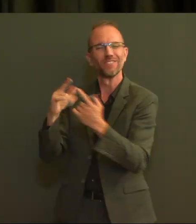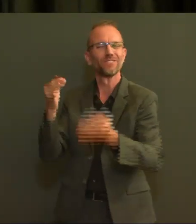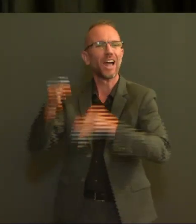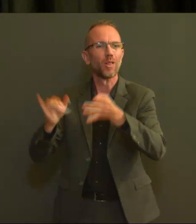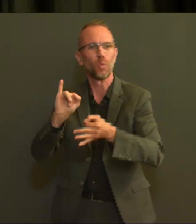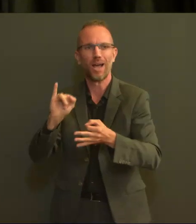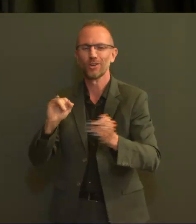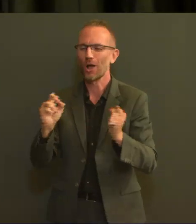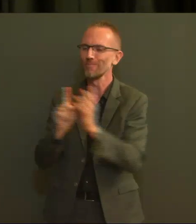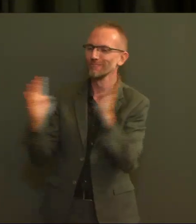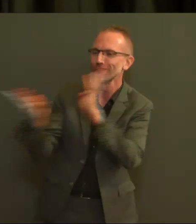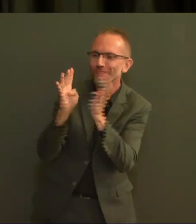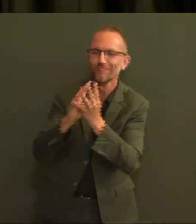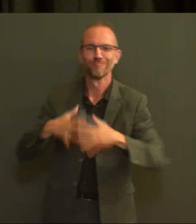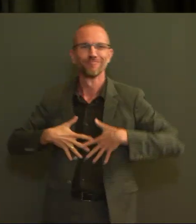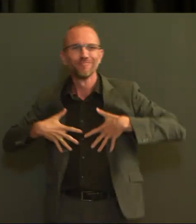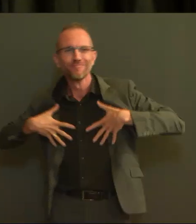contamination.